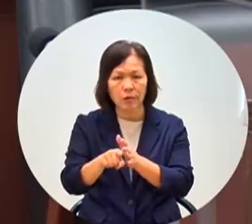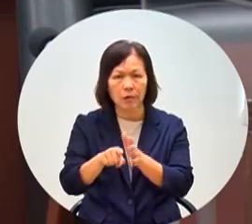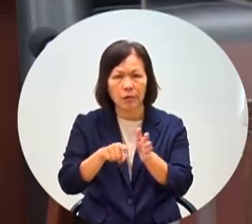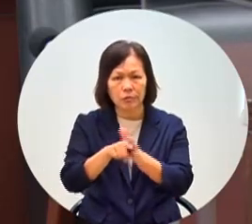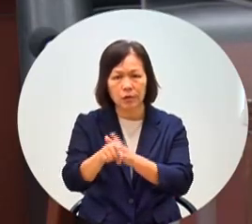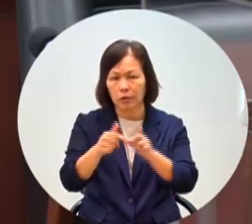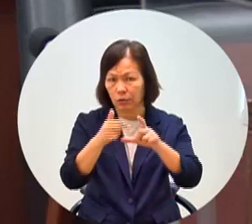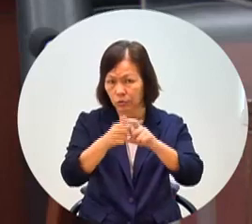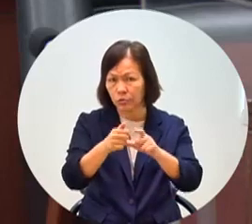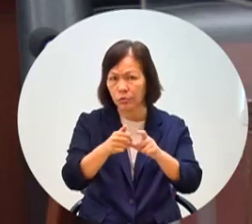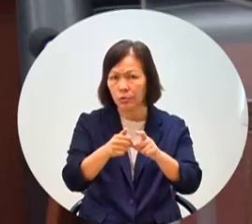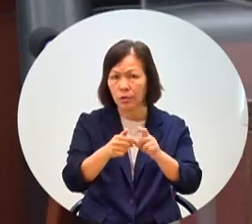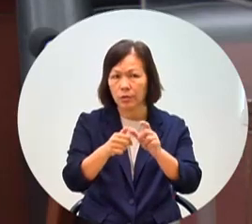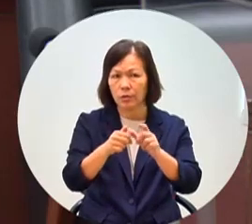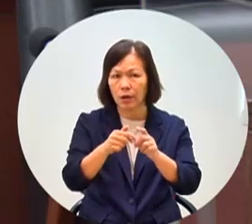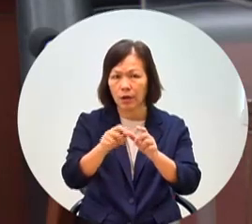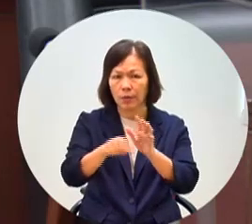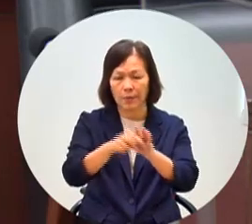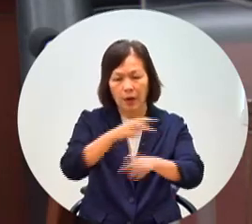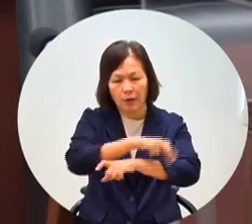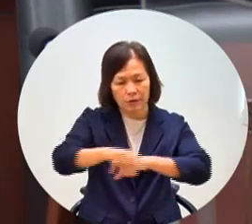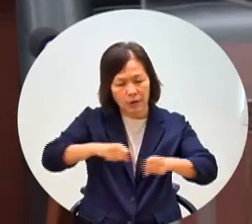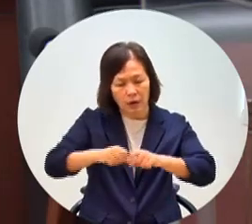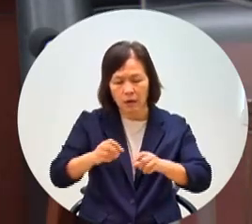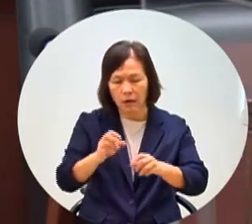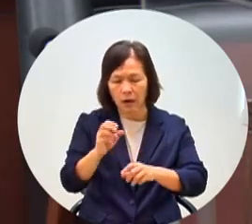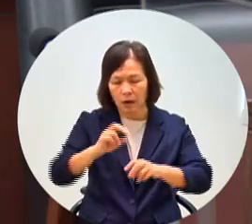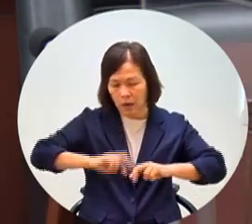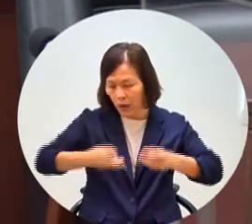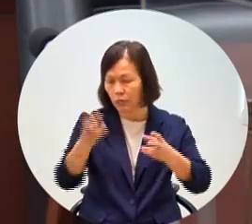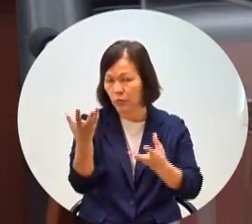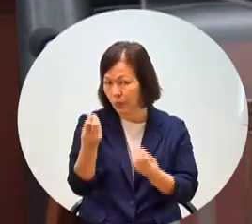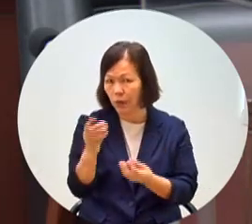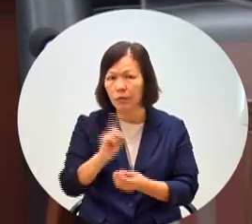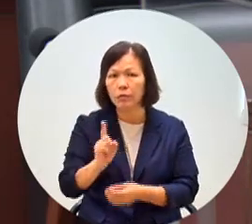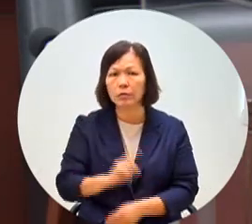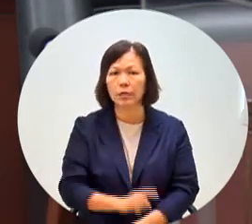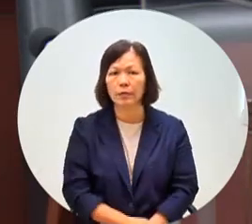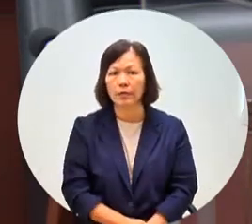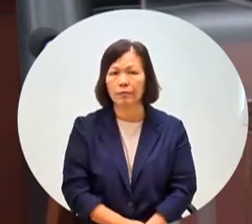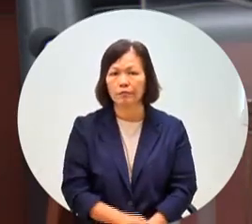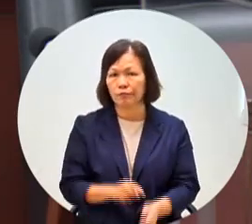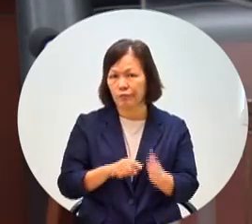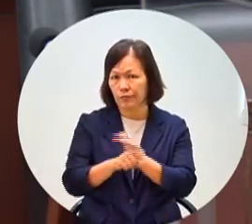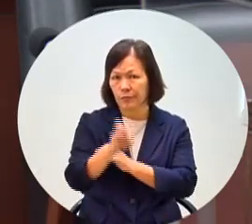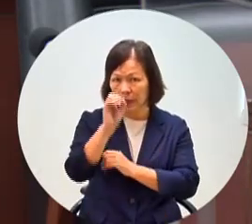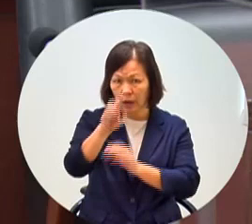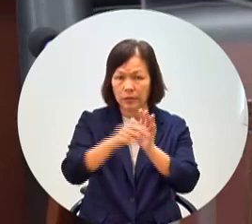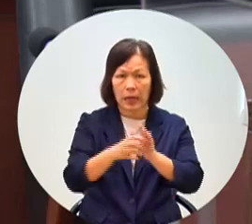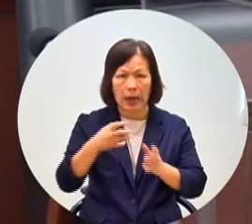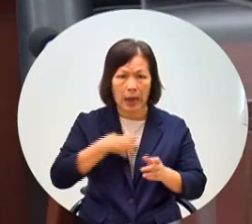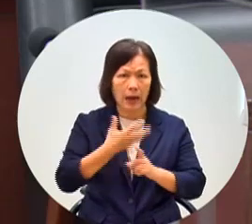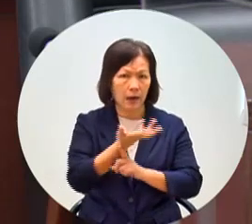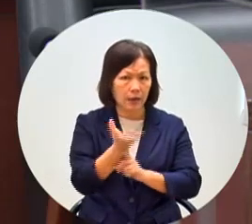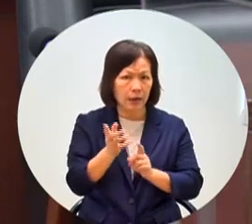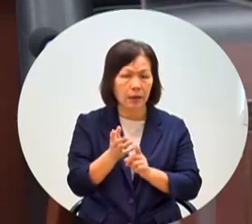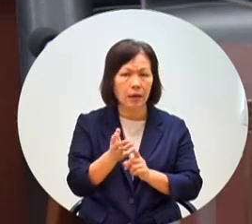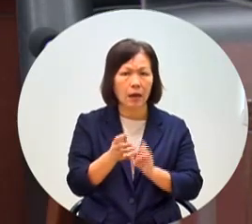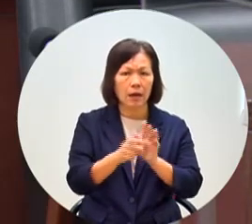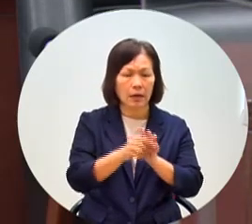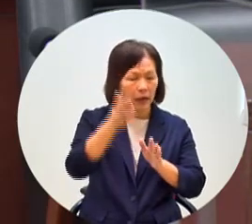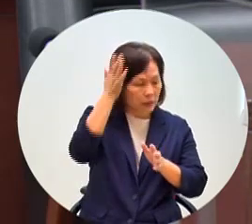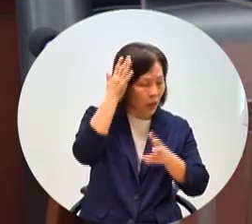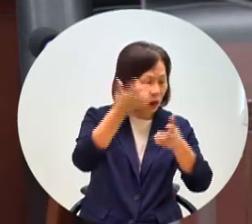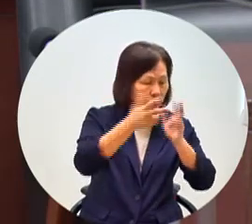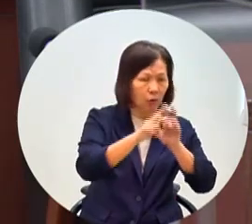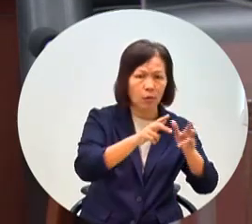专用区都没有办法做一个好好的改善呢？那接下来就是一直说的阿莲到侨科